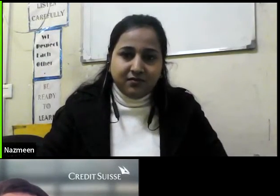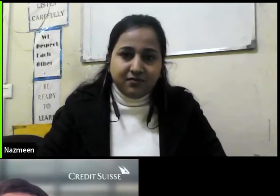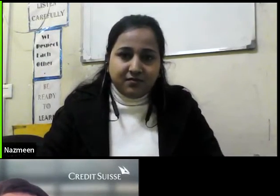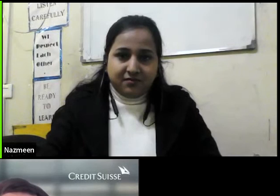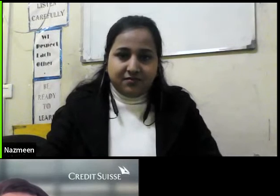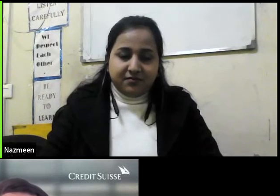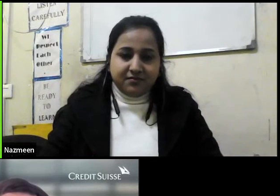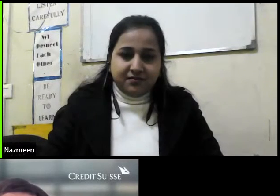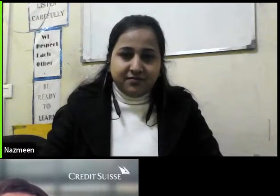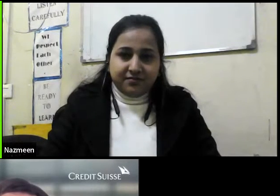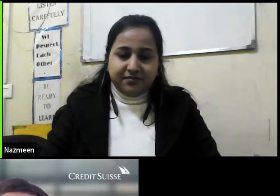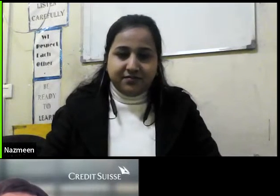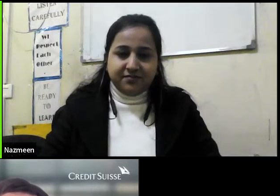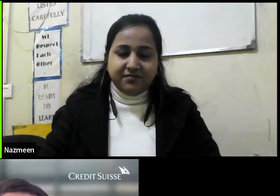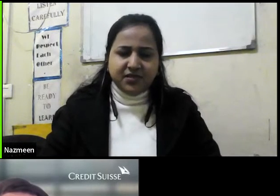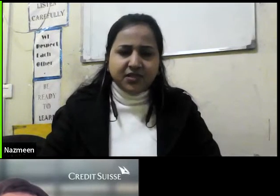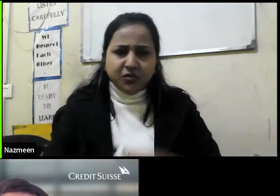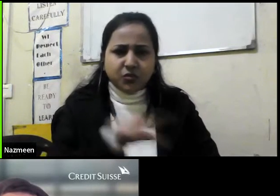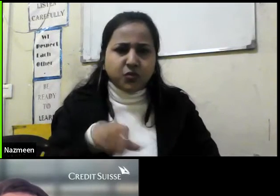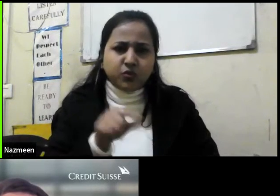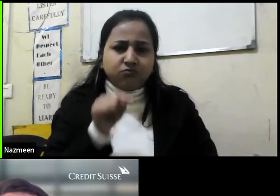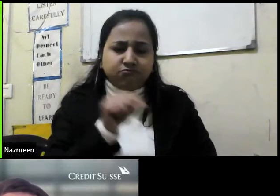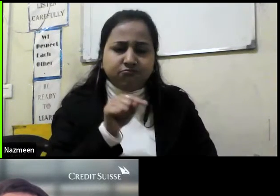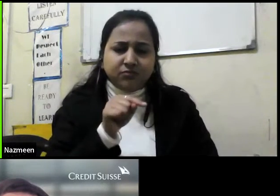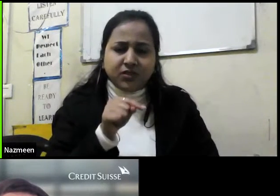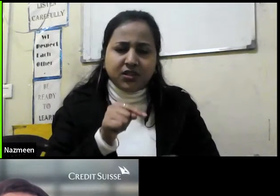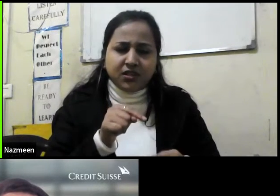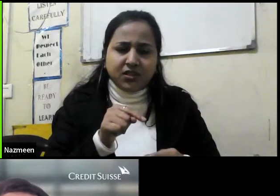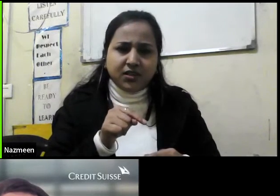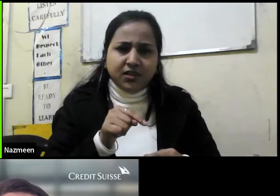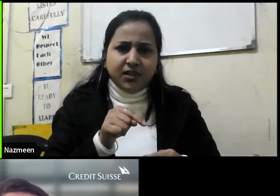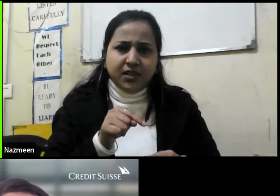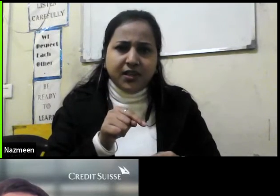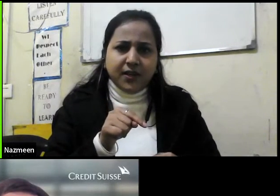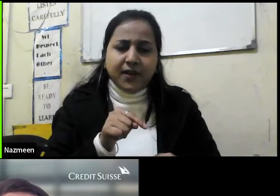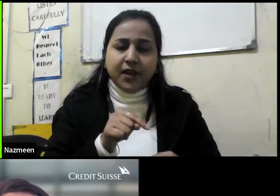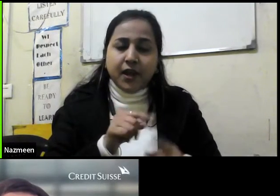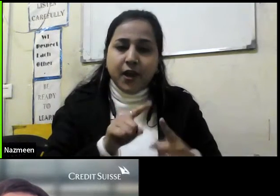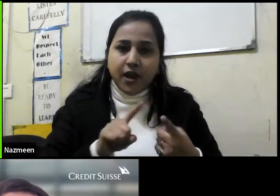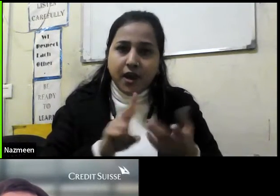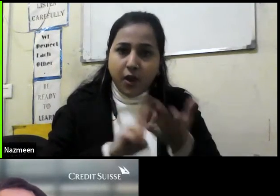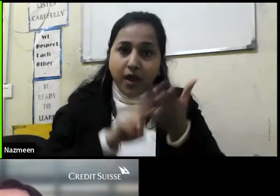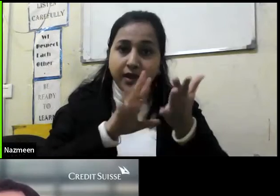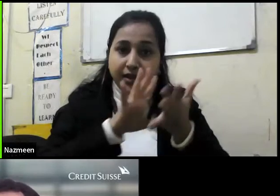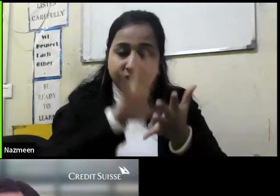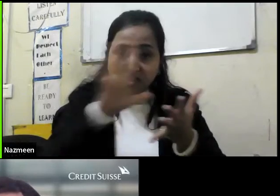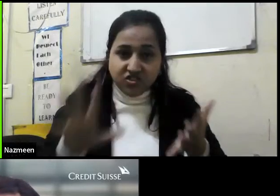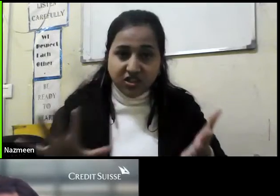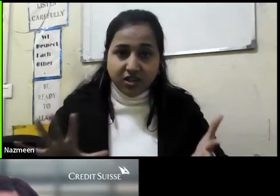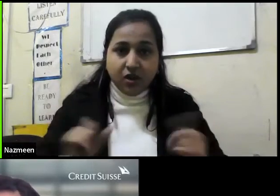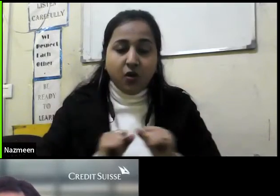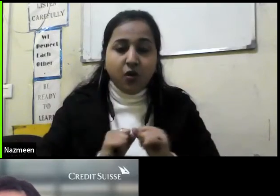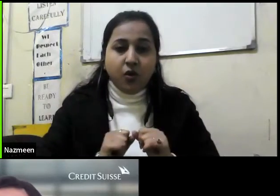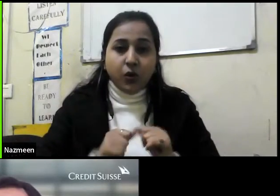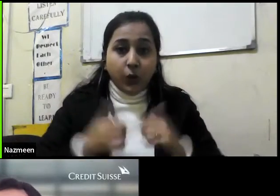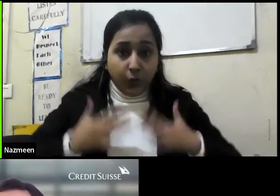point, environment and good health. That आजकल बहुत ज़्यादा important है because of the pollution etc. that लोग देख रहे हैं. मैं अभी भी recently